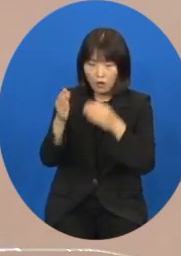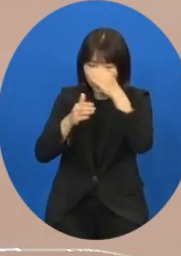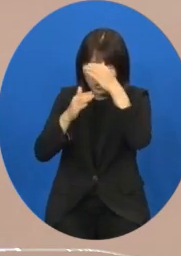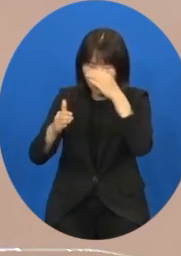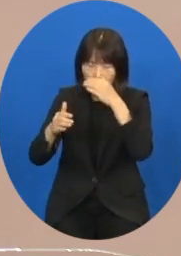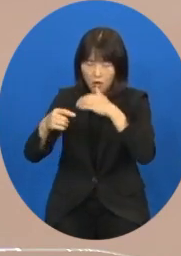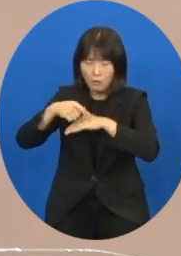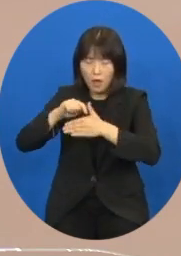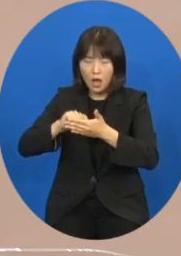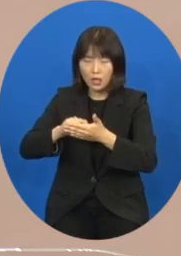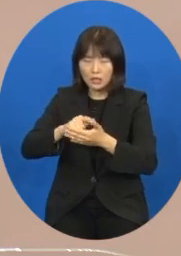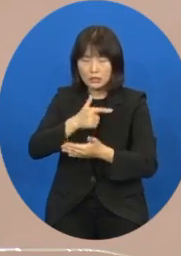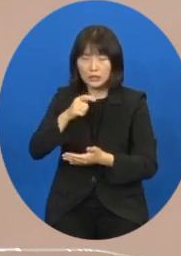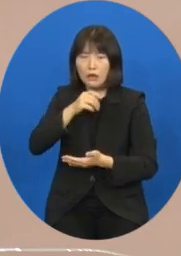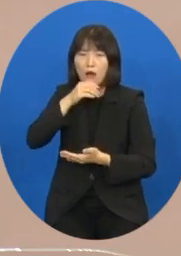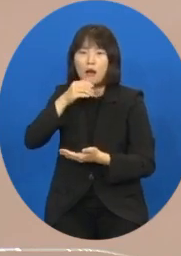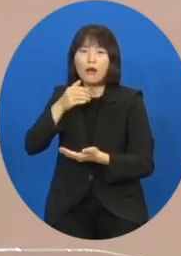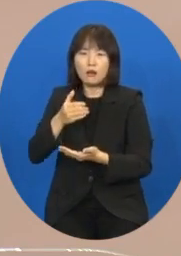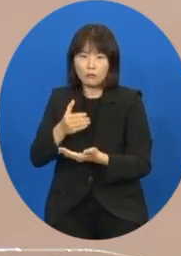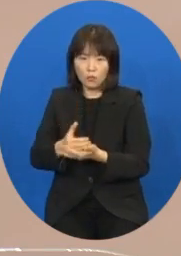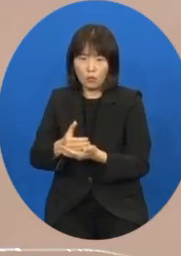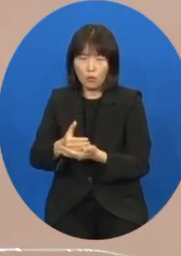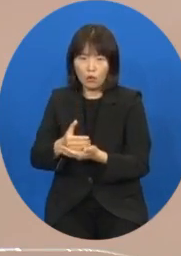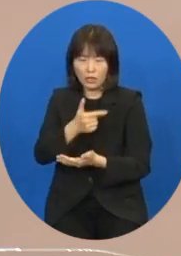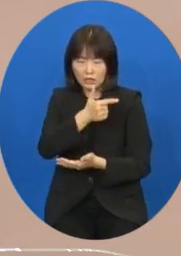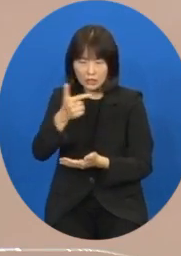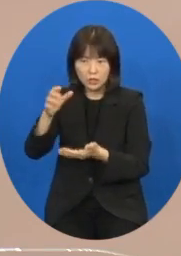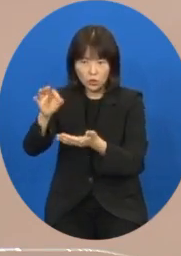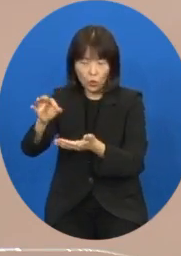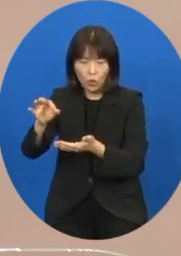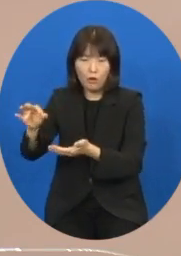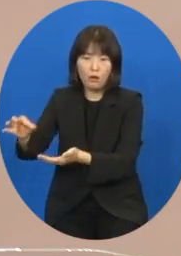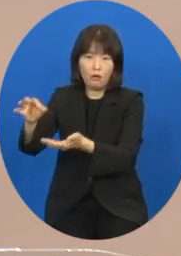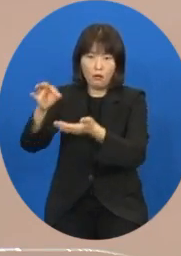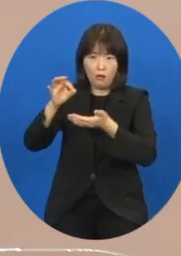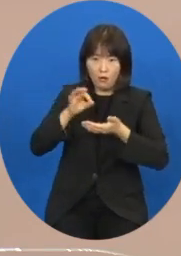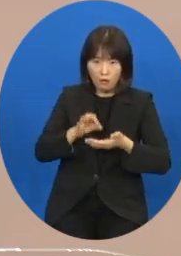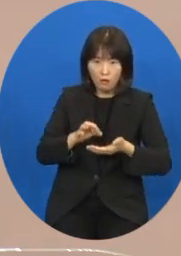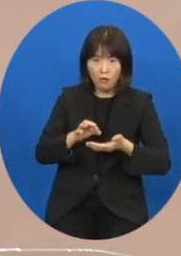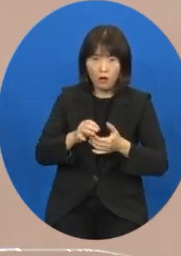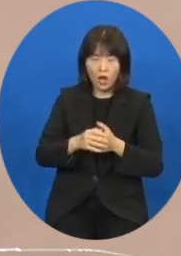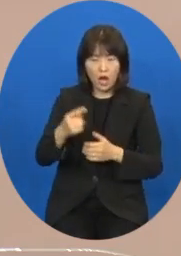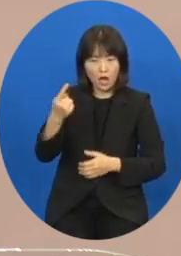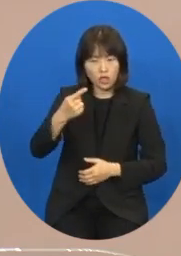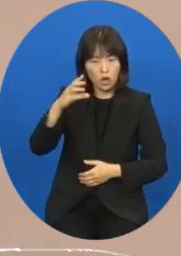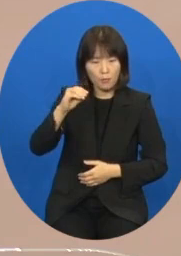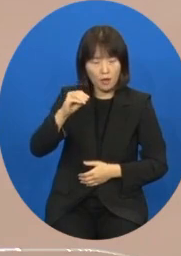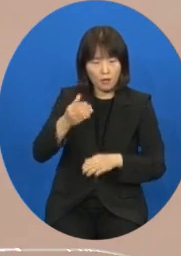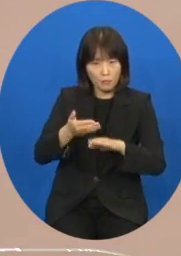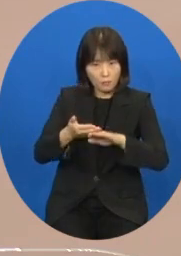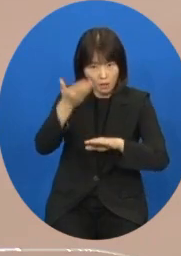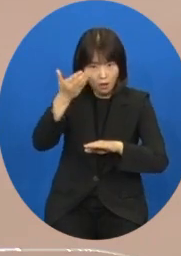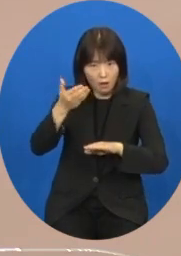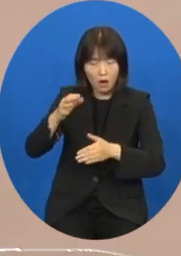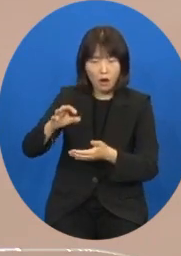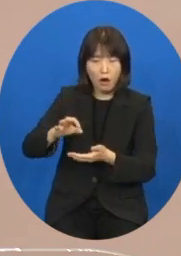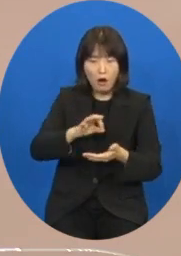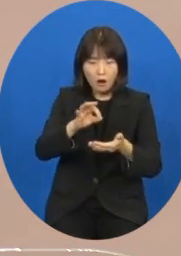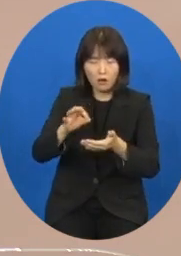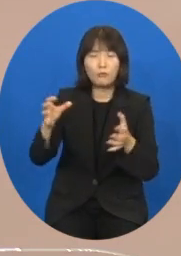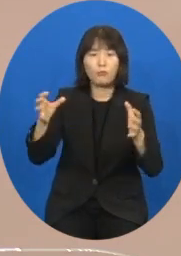받고 꽤 큰 액수의 헌금을 이렇게 해주셔서 천만 원이 넘게 헌금이 된